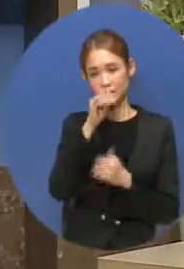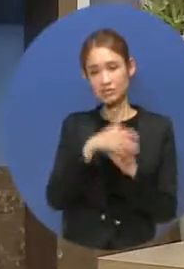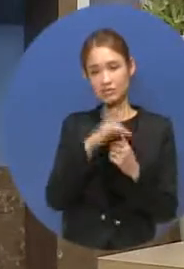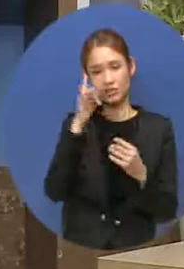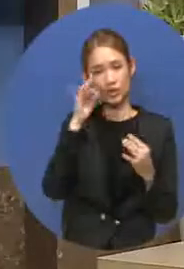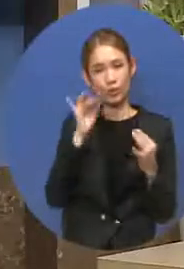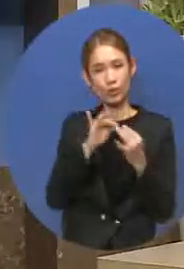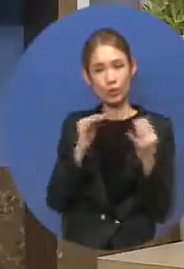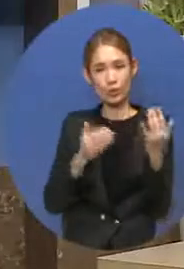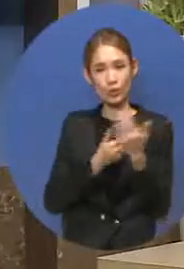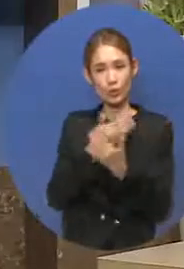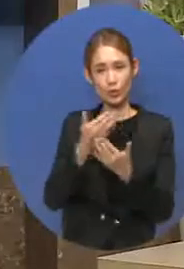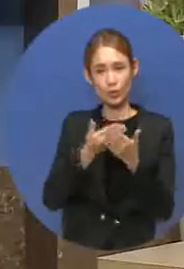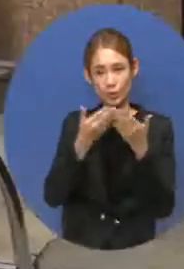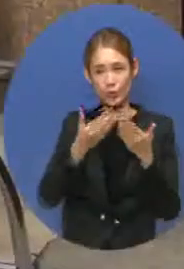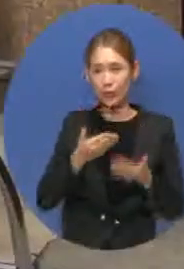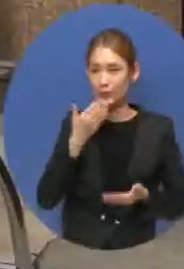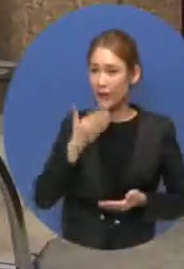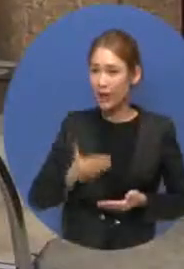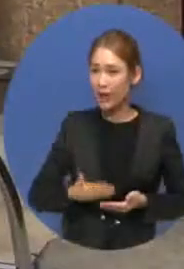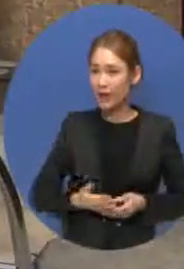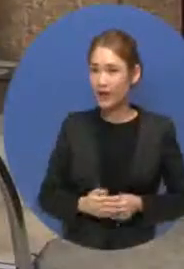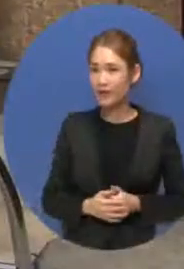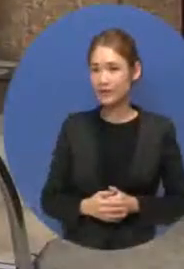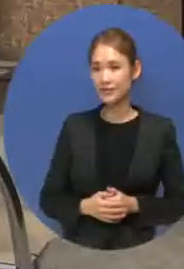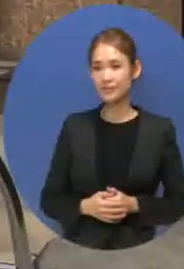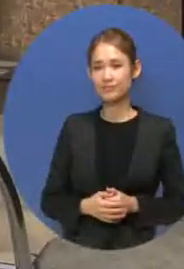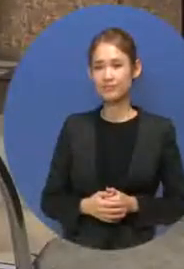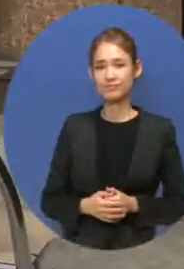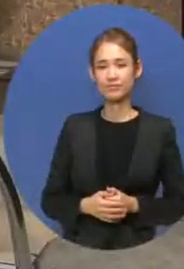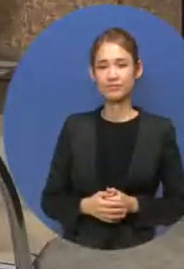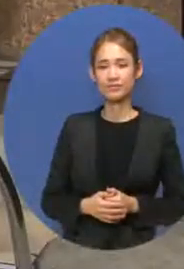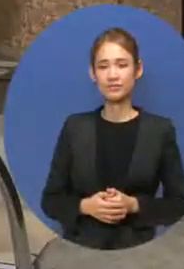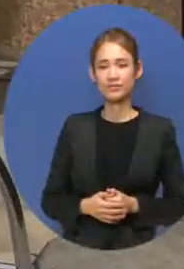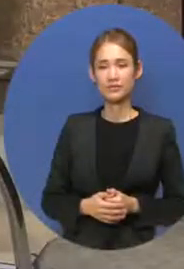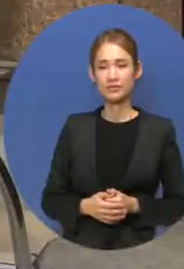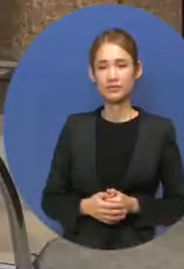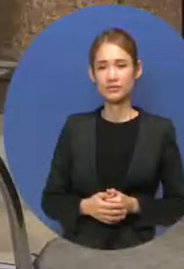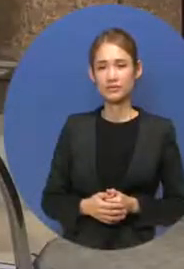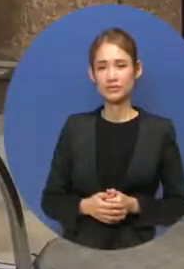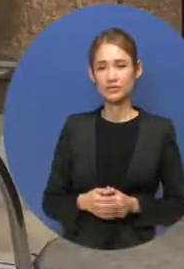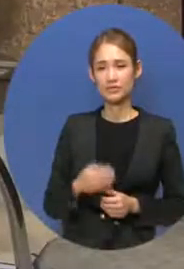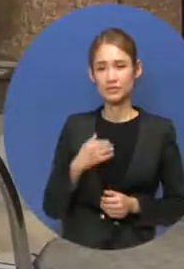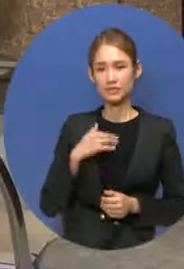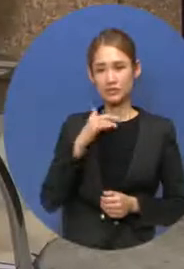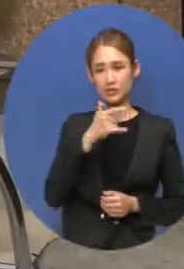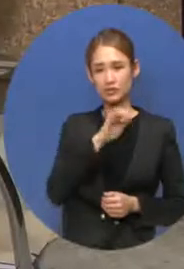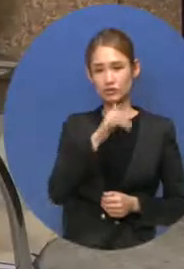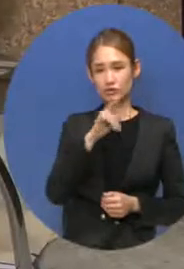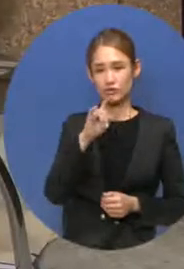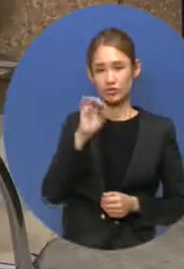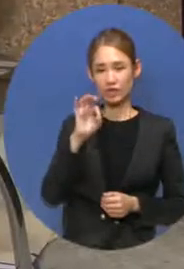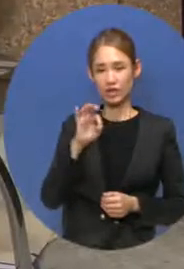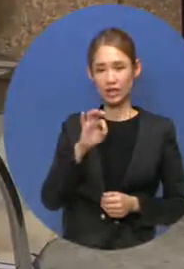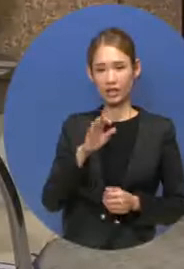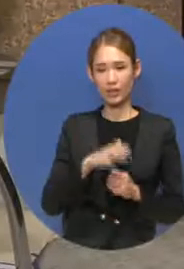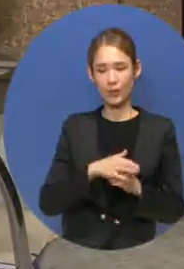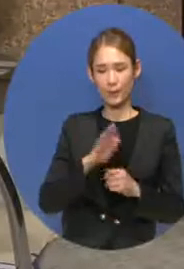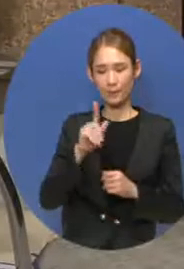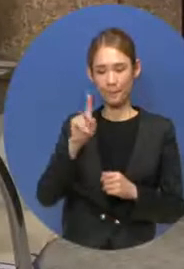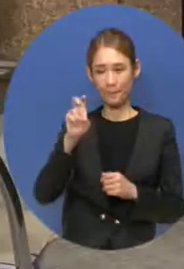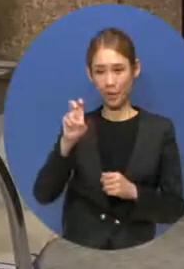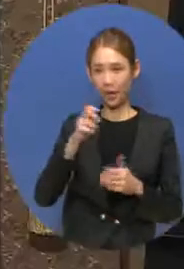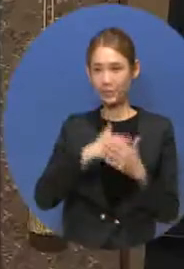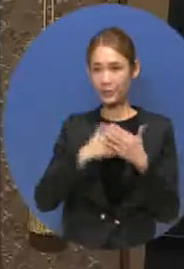공유를 해주실 수 있으실까요? 네. 어제 제가 순창으로부터 밤을 한